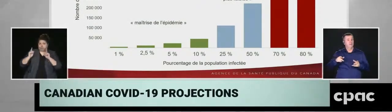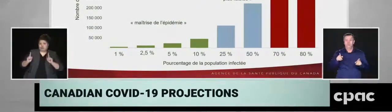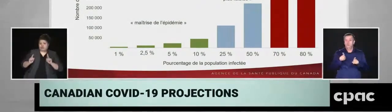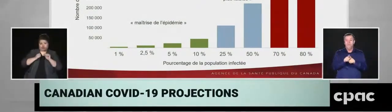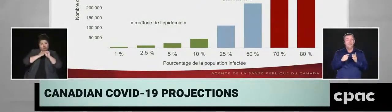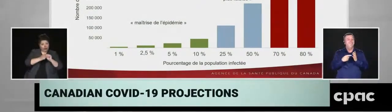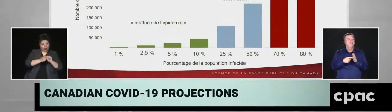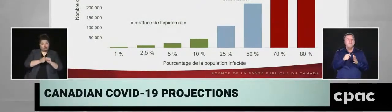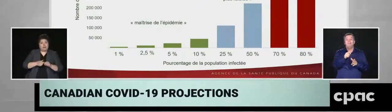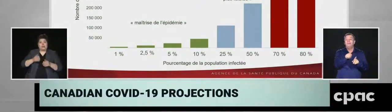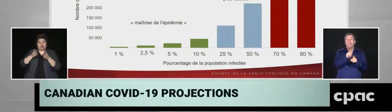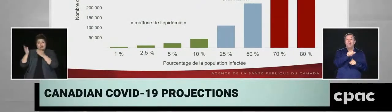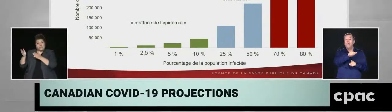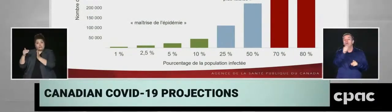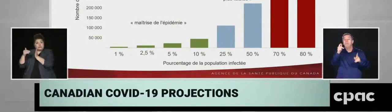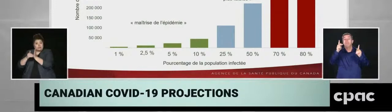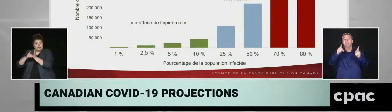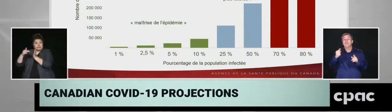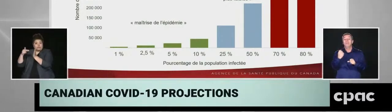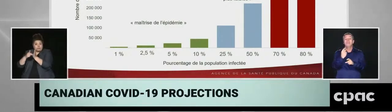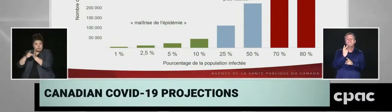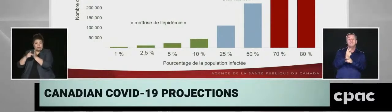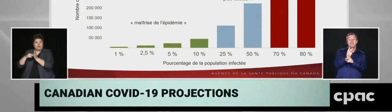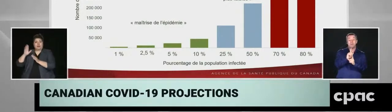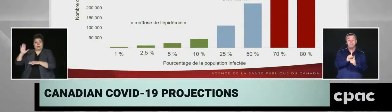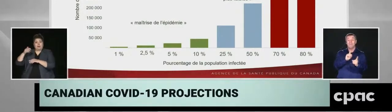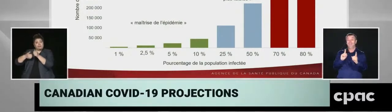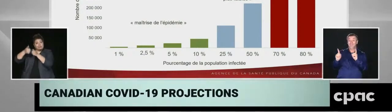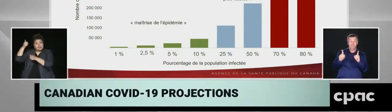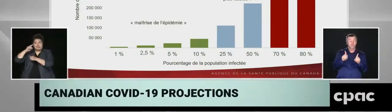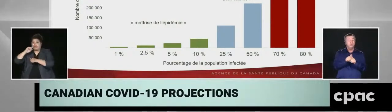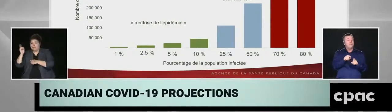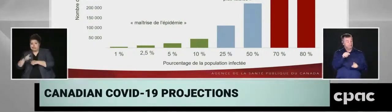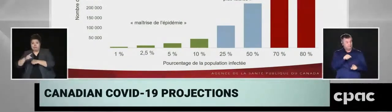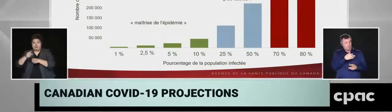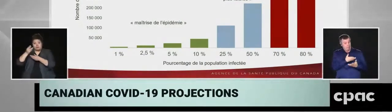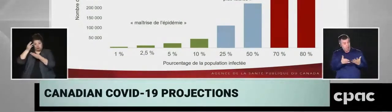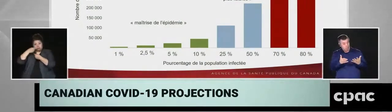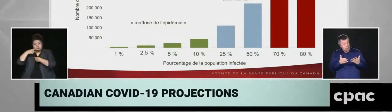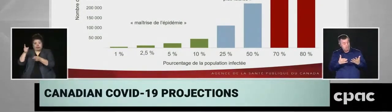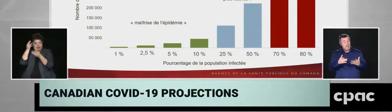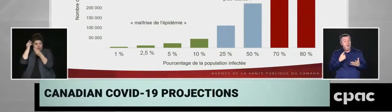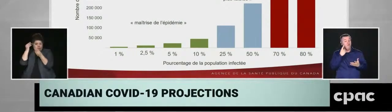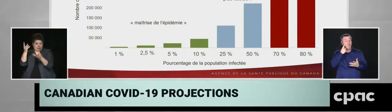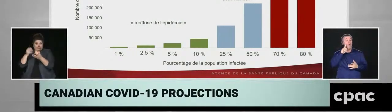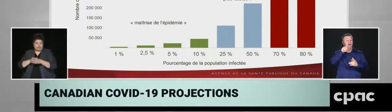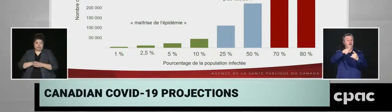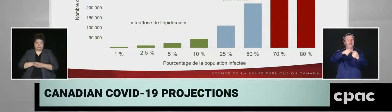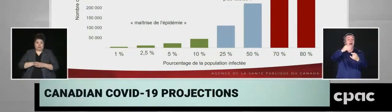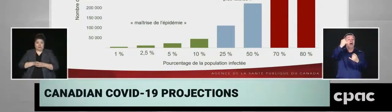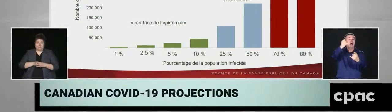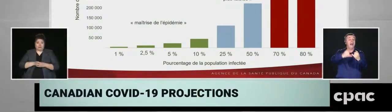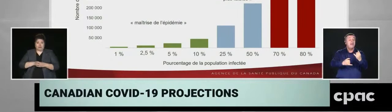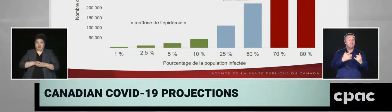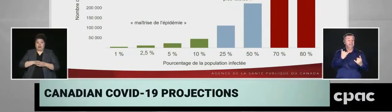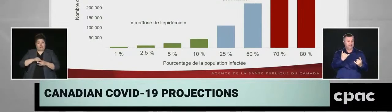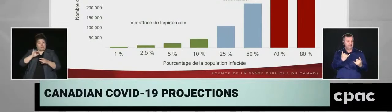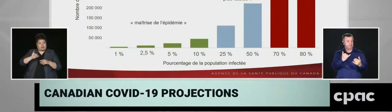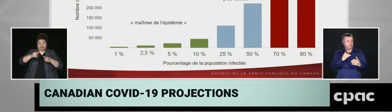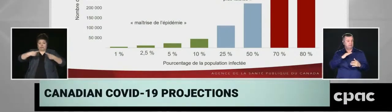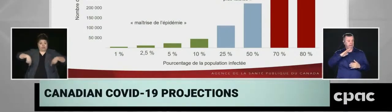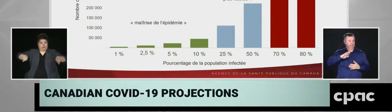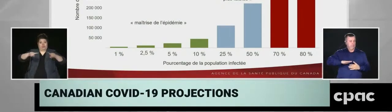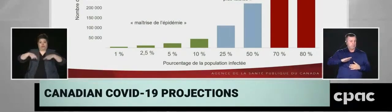pratiquent l'éloignement physique, déterminera si, au bout de compte, nous pouvons rester dans ce meilleur scénario. Nous